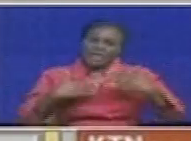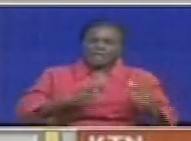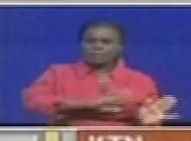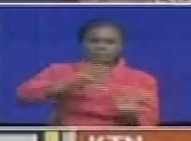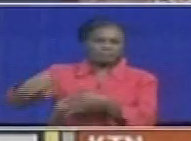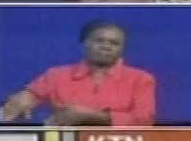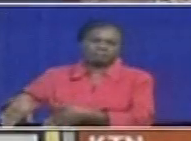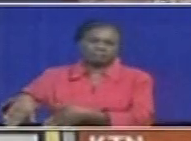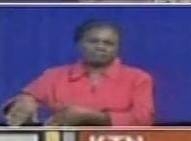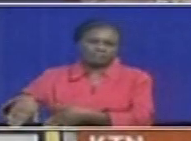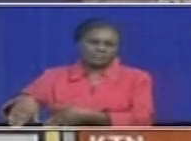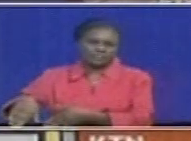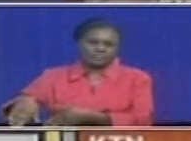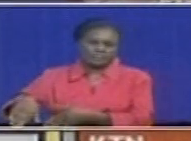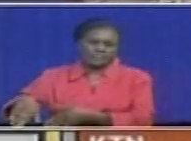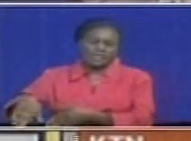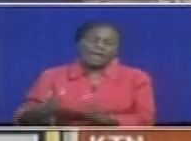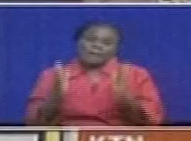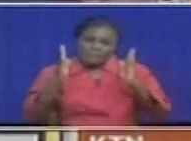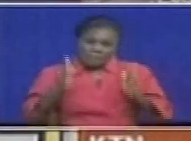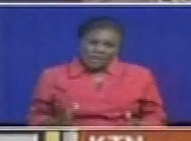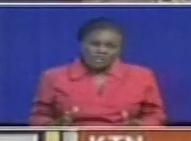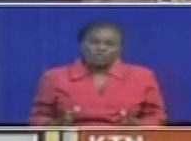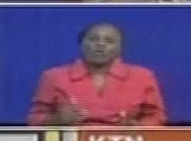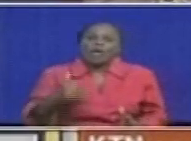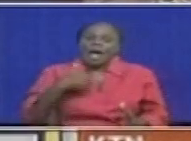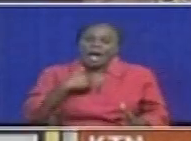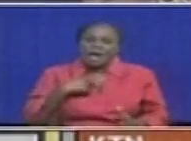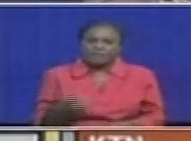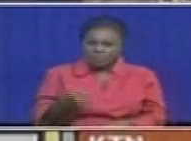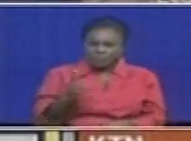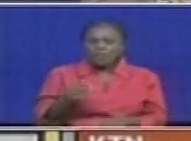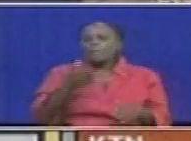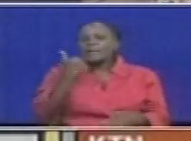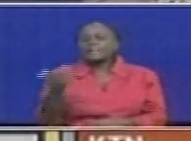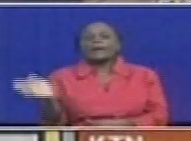chini. Yule ambaye bado wako na silaha arudishi,